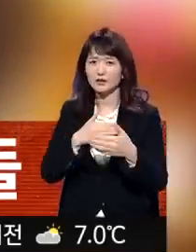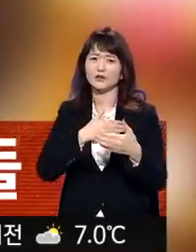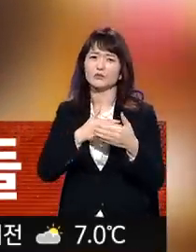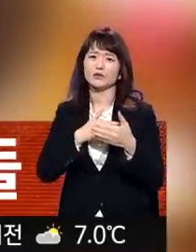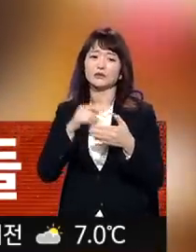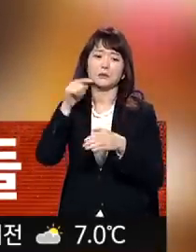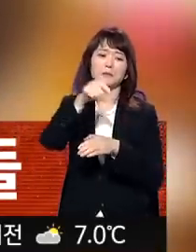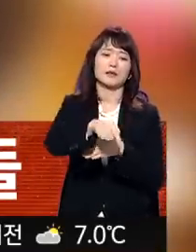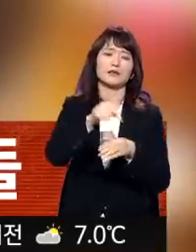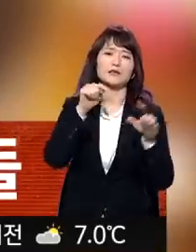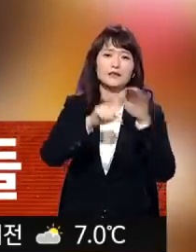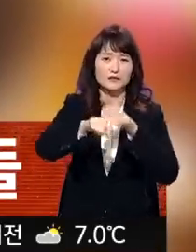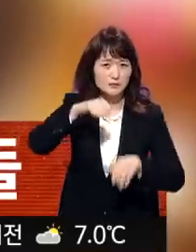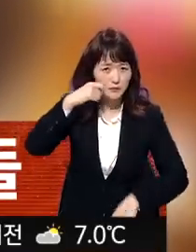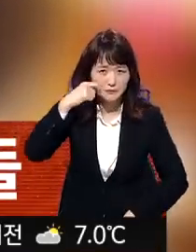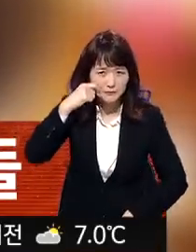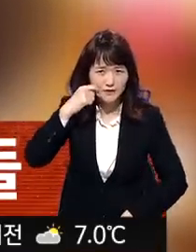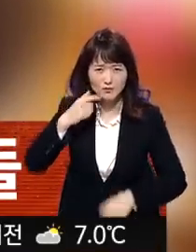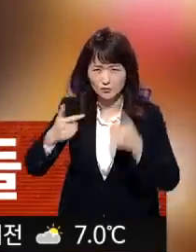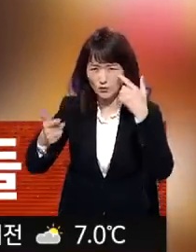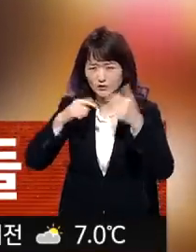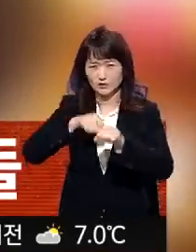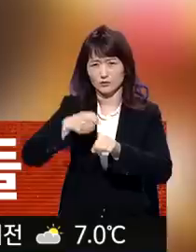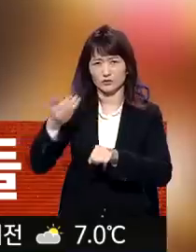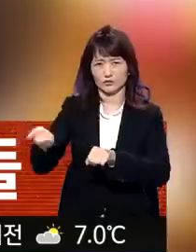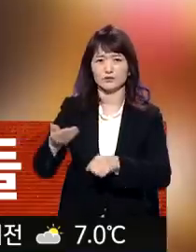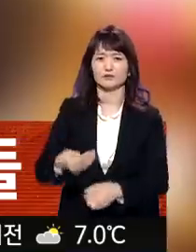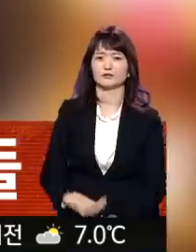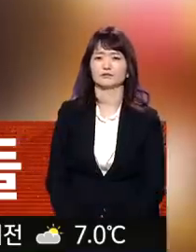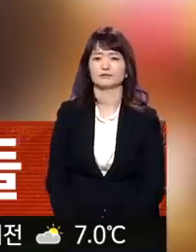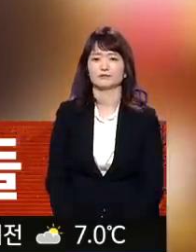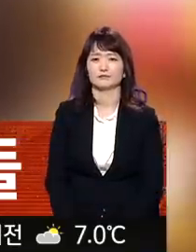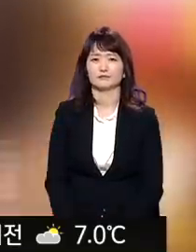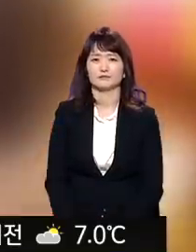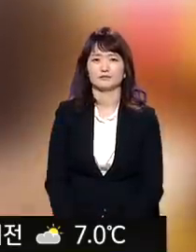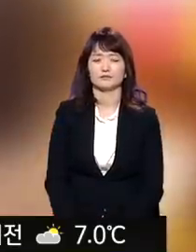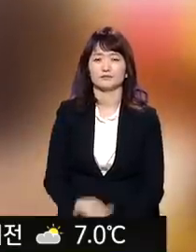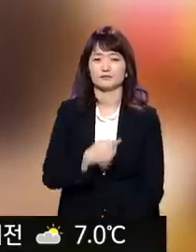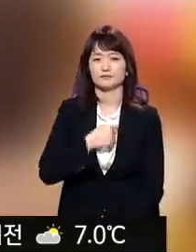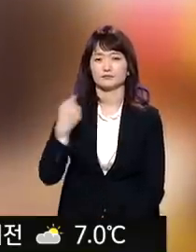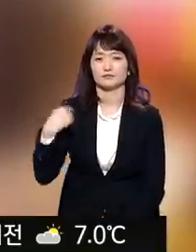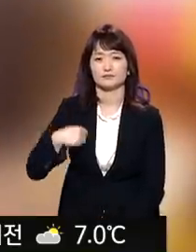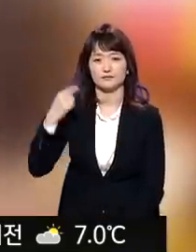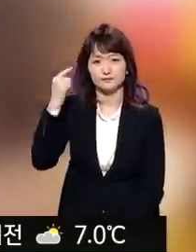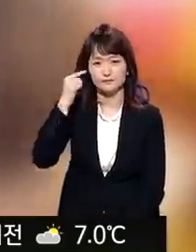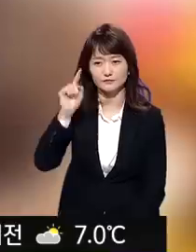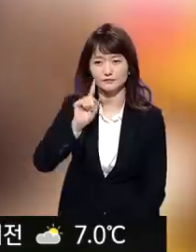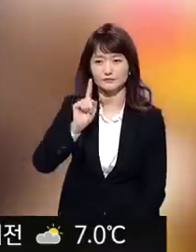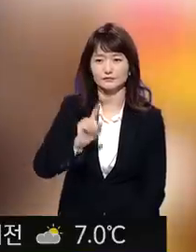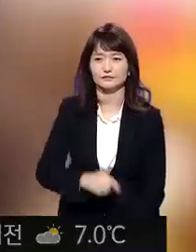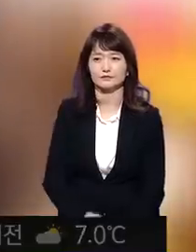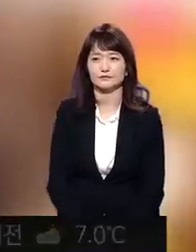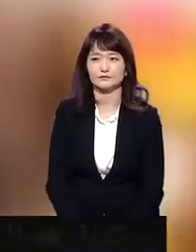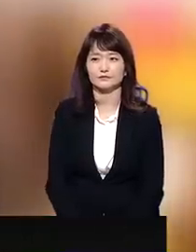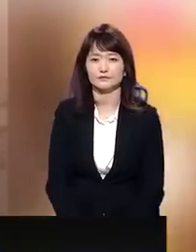요식하겠냐 그러니까. 강력하게 응징해야 된다 반응을 보였습니다. 자 마지막 픽 중국으로 가보시죠.